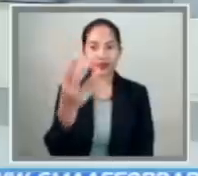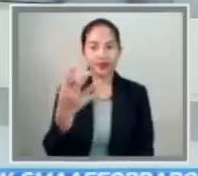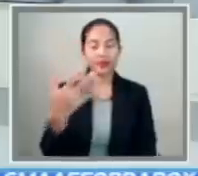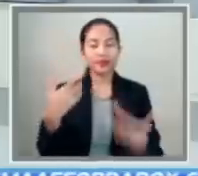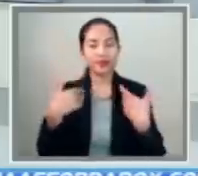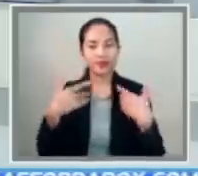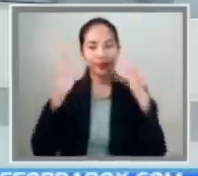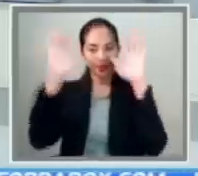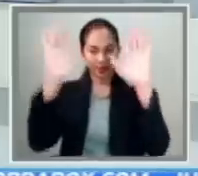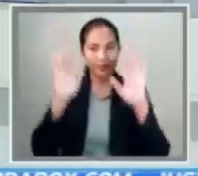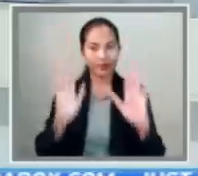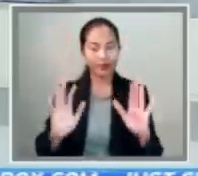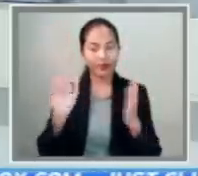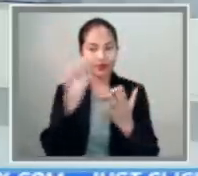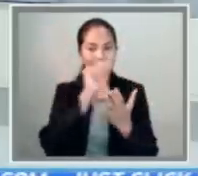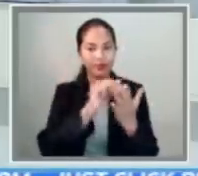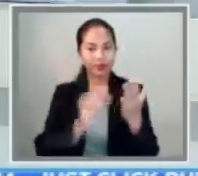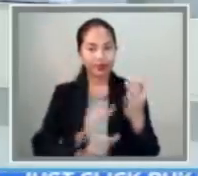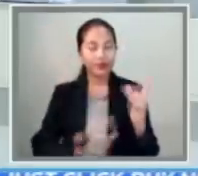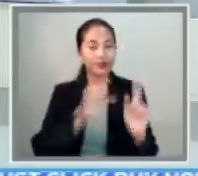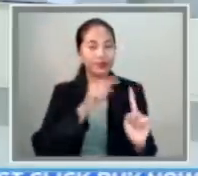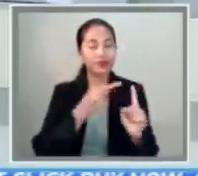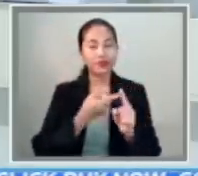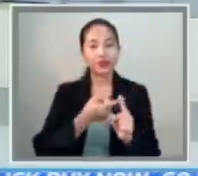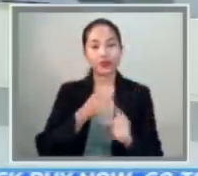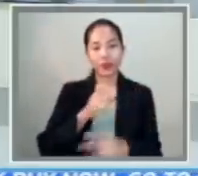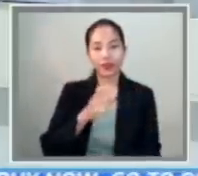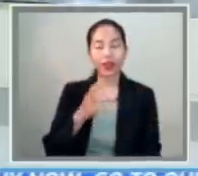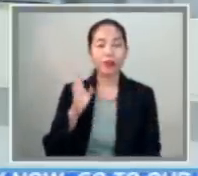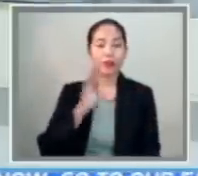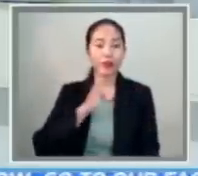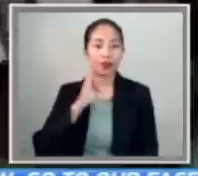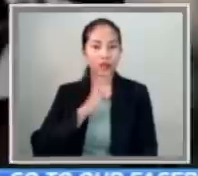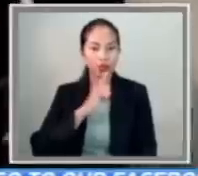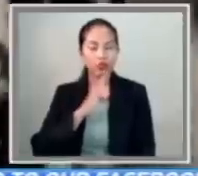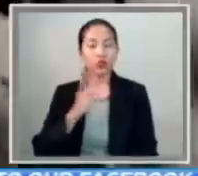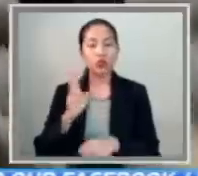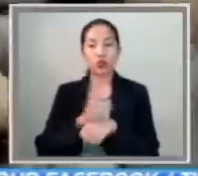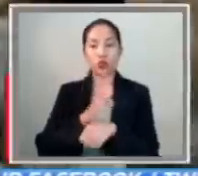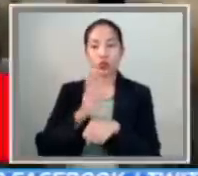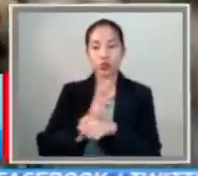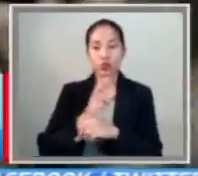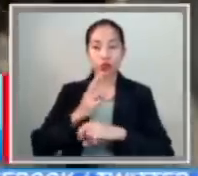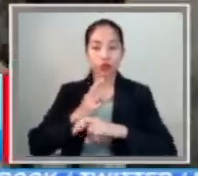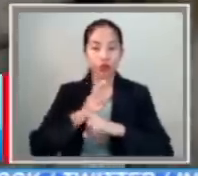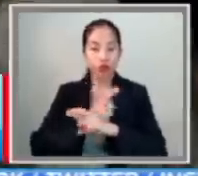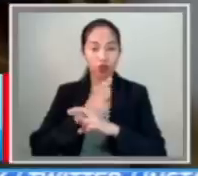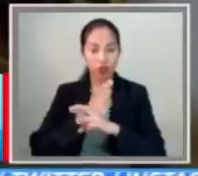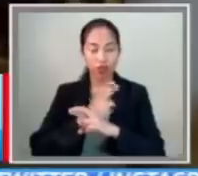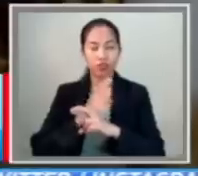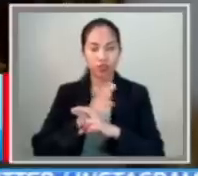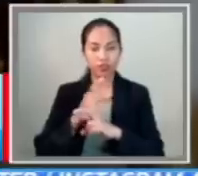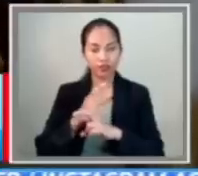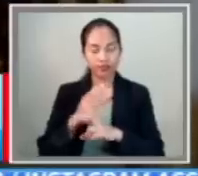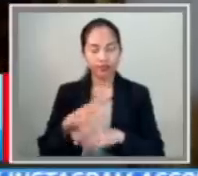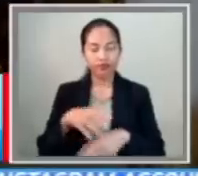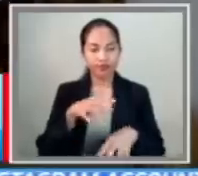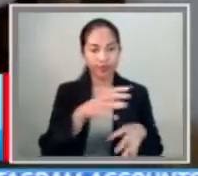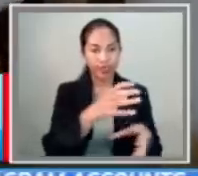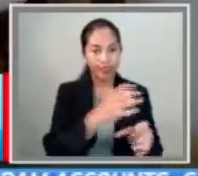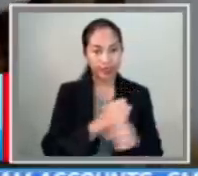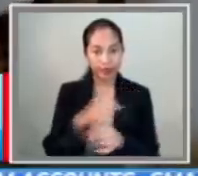artist gamit ang mga nakolekta po niyang bato. Ang mga simpleng bato na pinupulot ni Marites